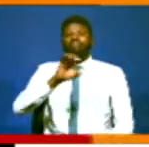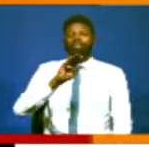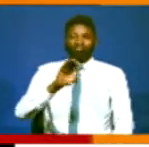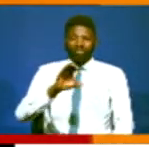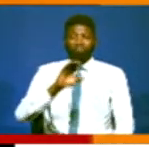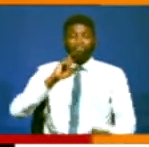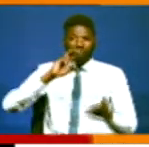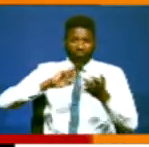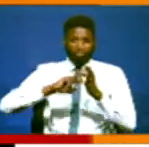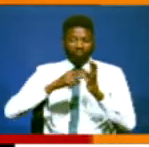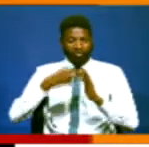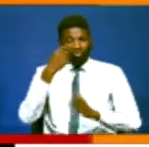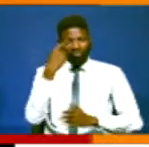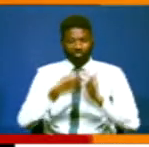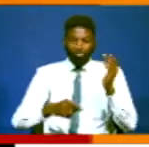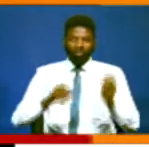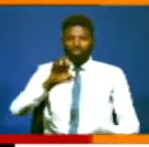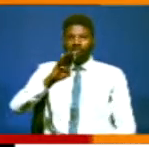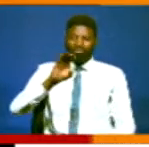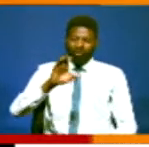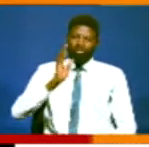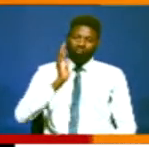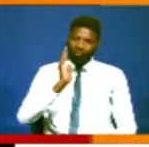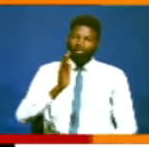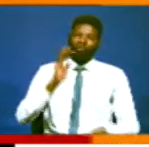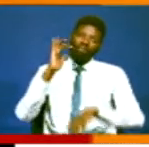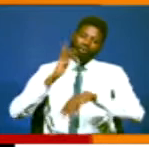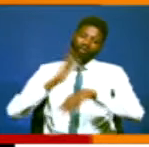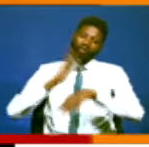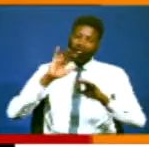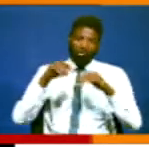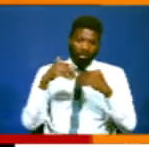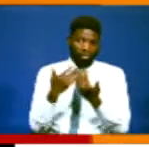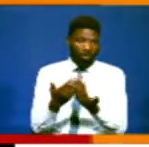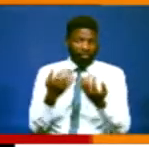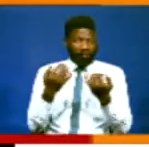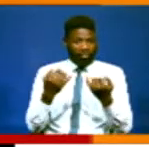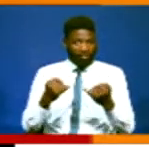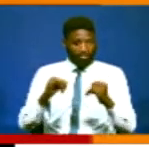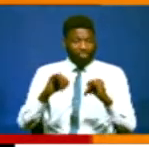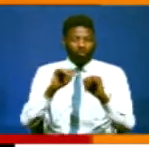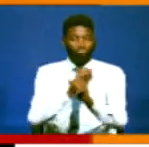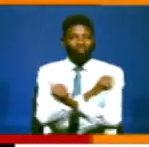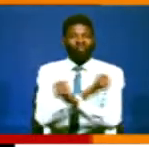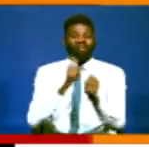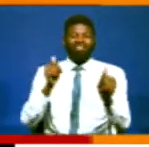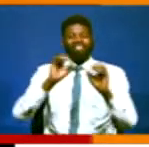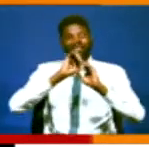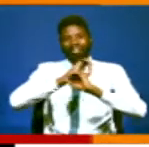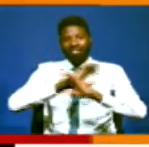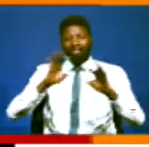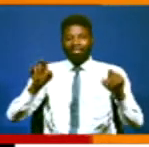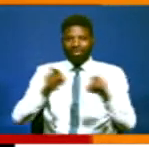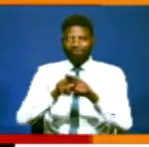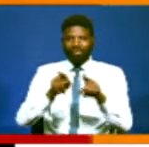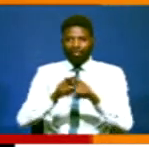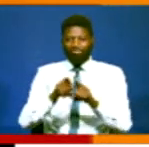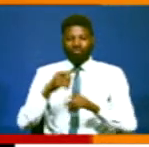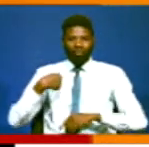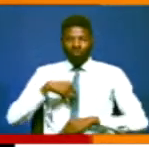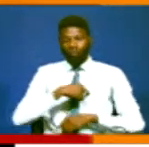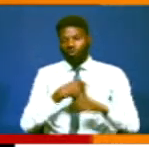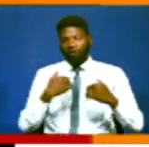itakuwa imepata pigo kwamba haitatekelezeka vizuri. Na vile vile pia kuna baadhi ya masomo